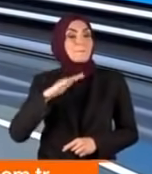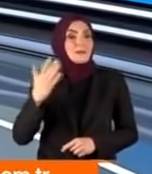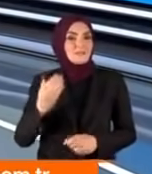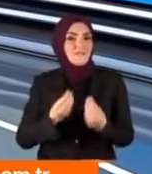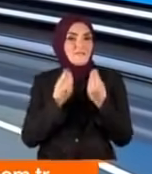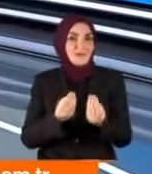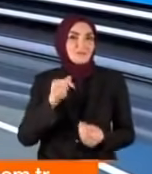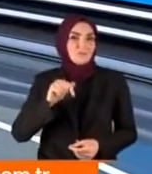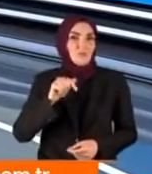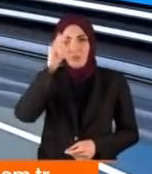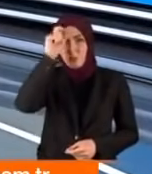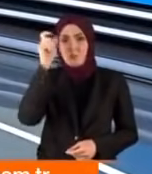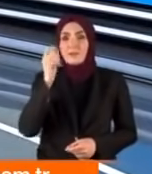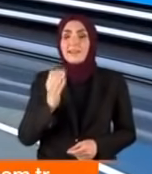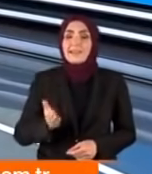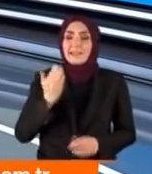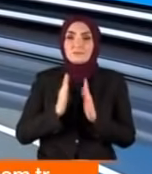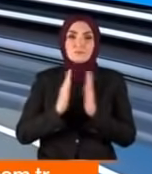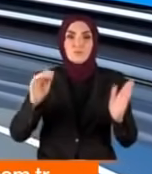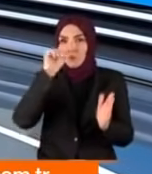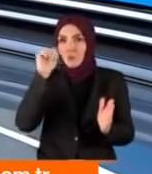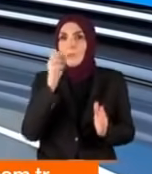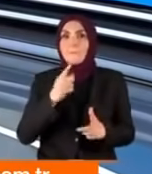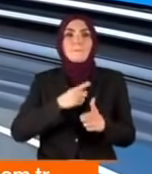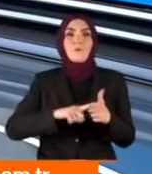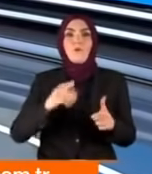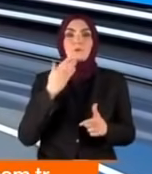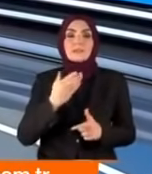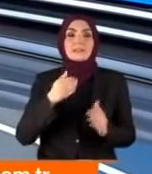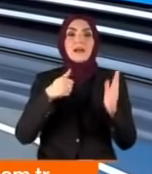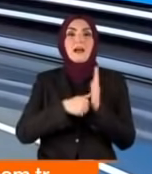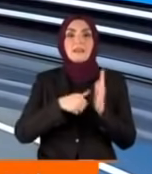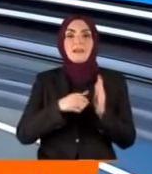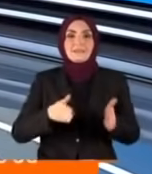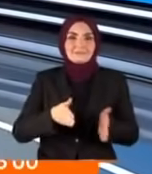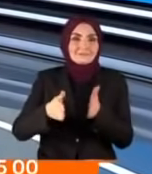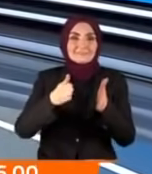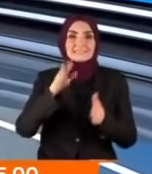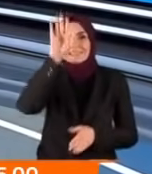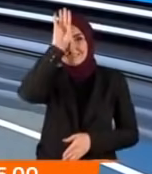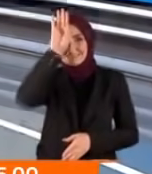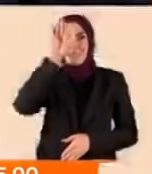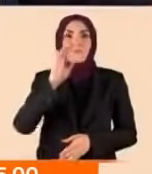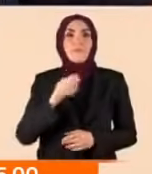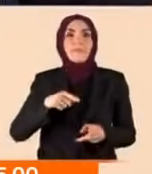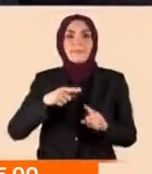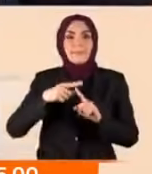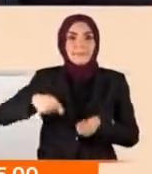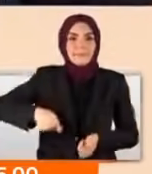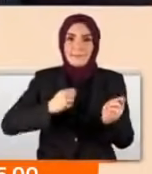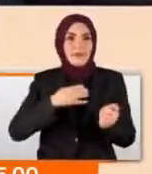gurur projelerinden biri olan Kanal İstanbul'un temelinin Haziran'da atılacağını söyledi. Kim